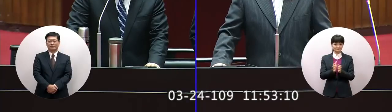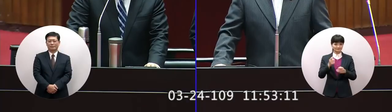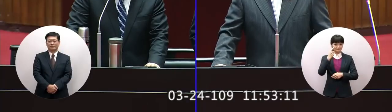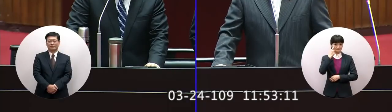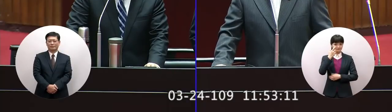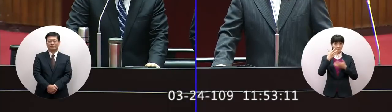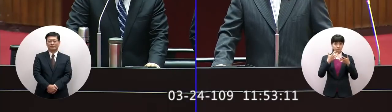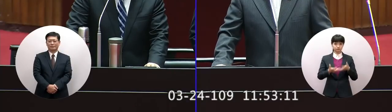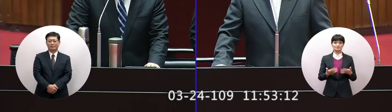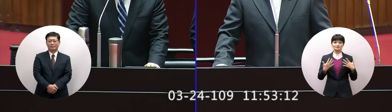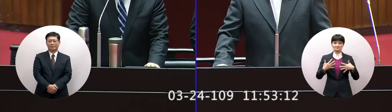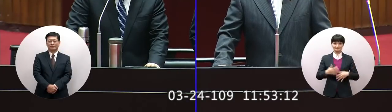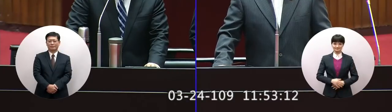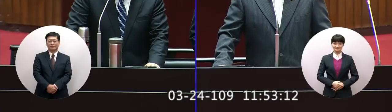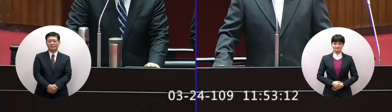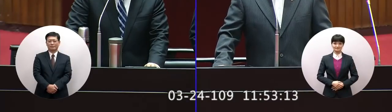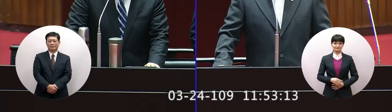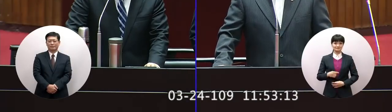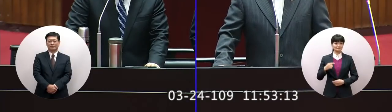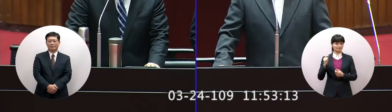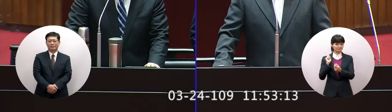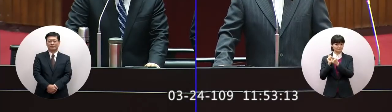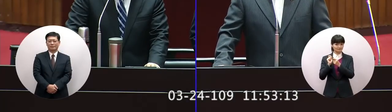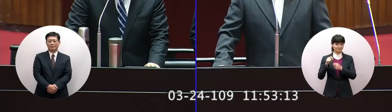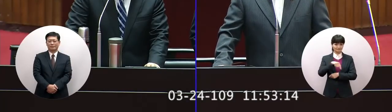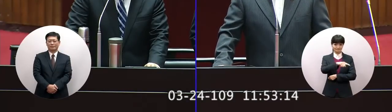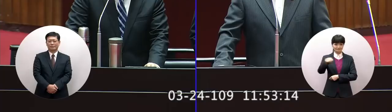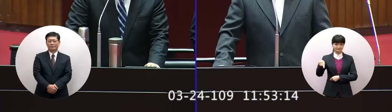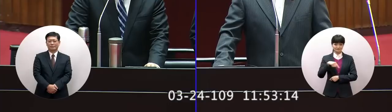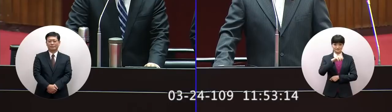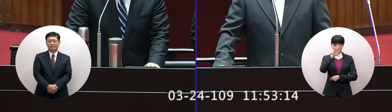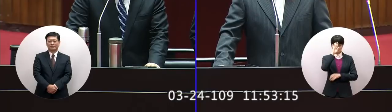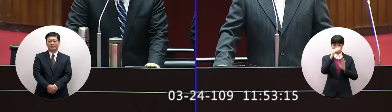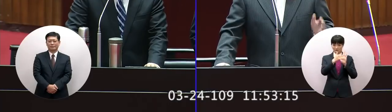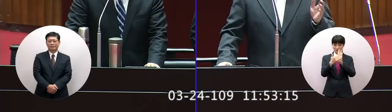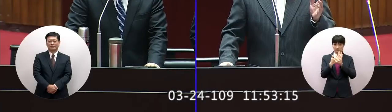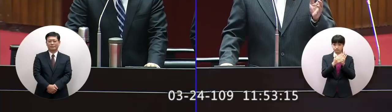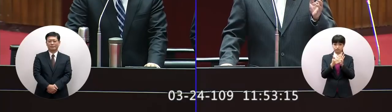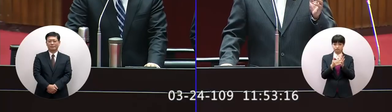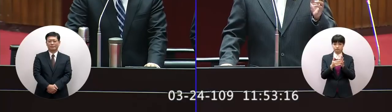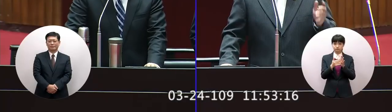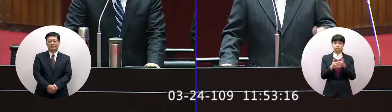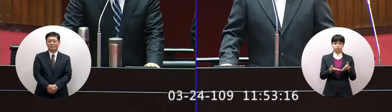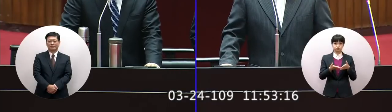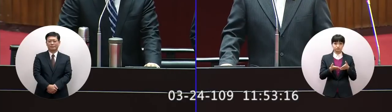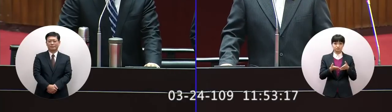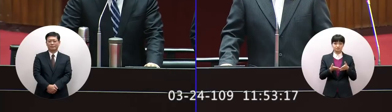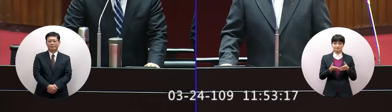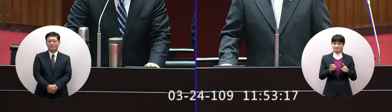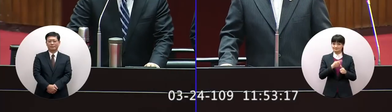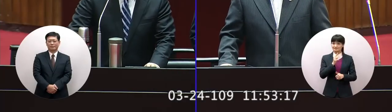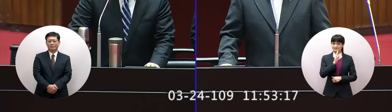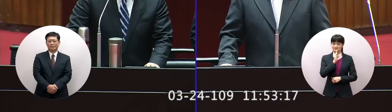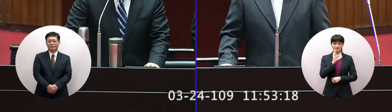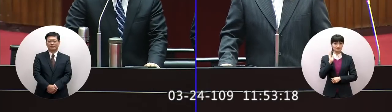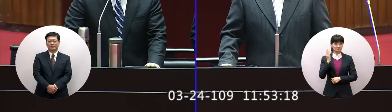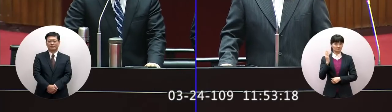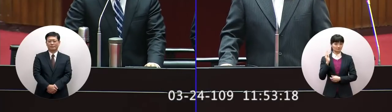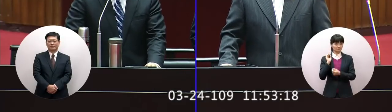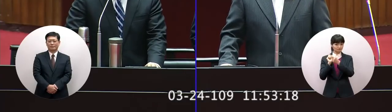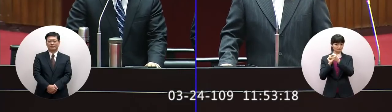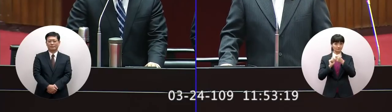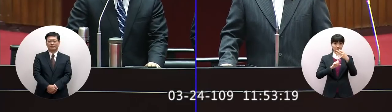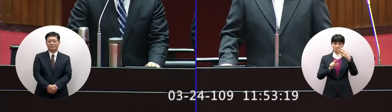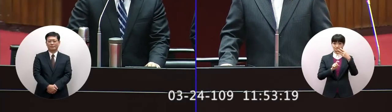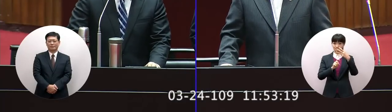然这段时间大家都在防疫，但是我们看看19号媒体报